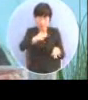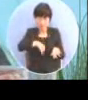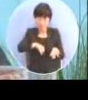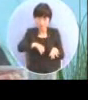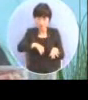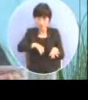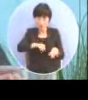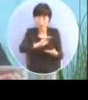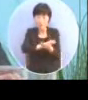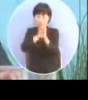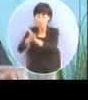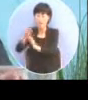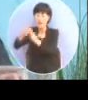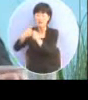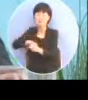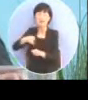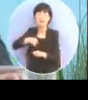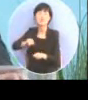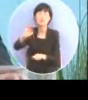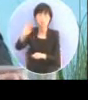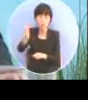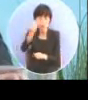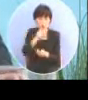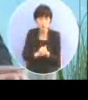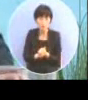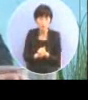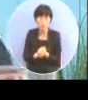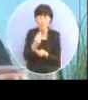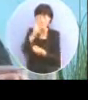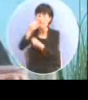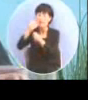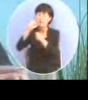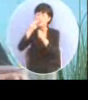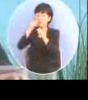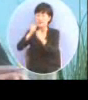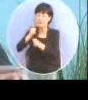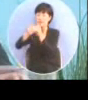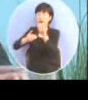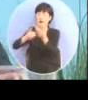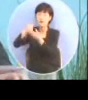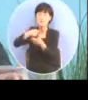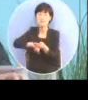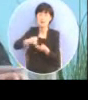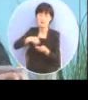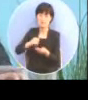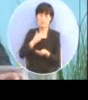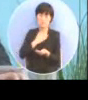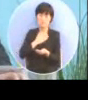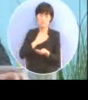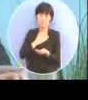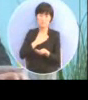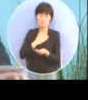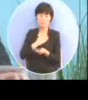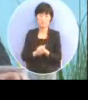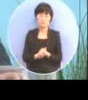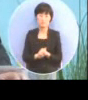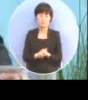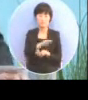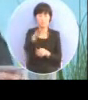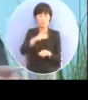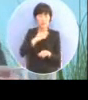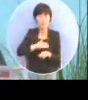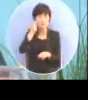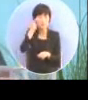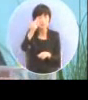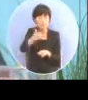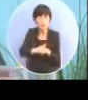Và được chuyển từ con cái của ma quỷ sang con cái của Đức Chúa Trời. Và trở thành con của Đức Chúa Trời hằng sống.